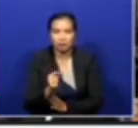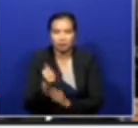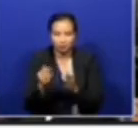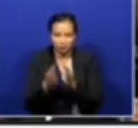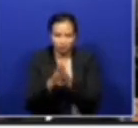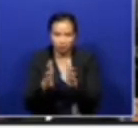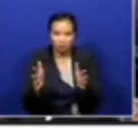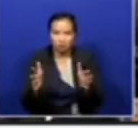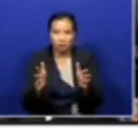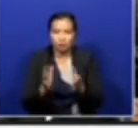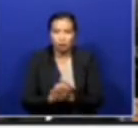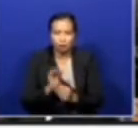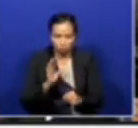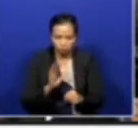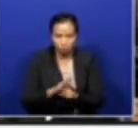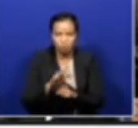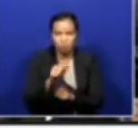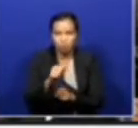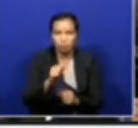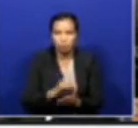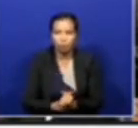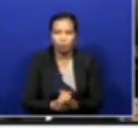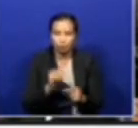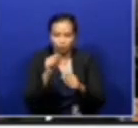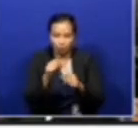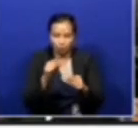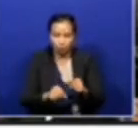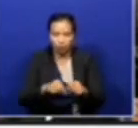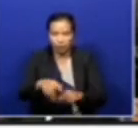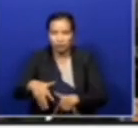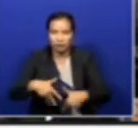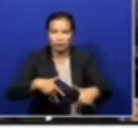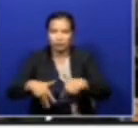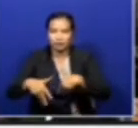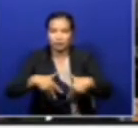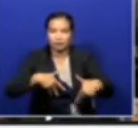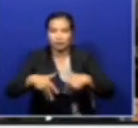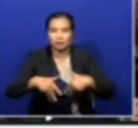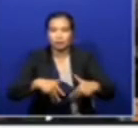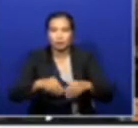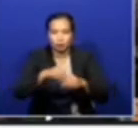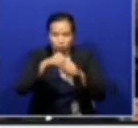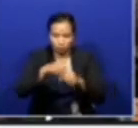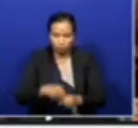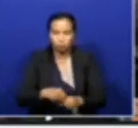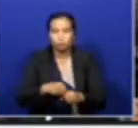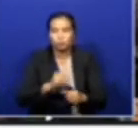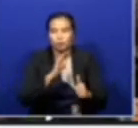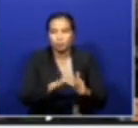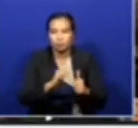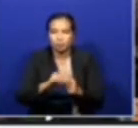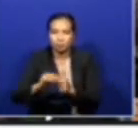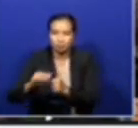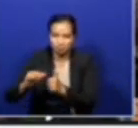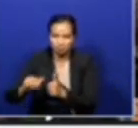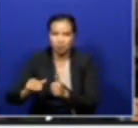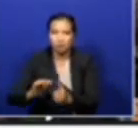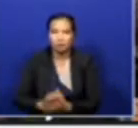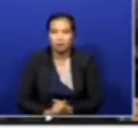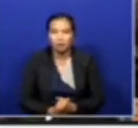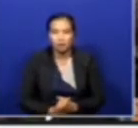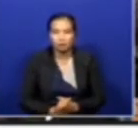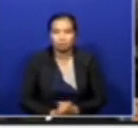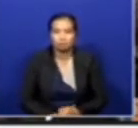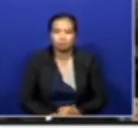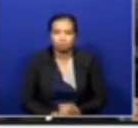ากที่เพียงพอต่อสัดส่วนของจำนวนประชากรที่อาศัยอยู่ในเมืองนั้นๆย่อมที่จะนะ